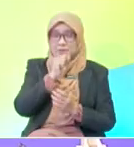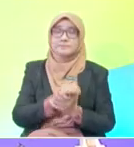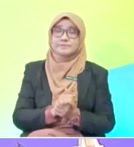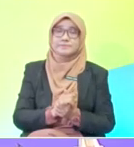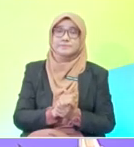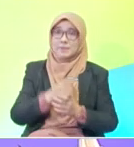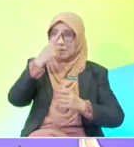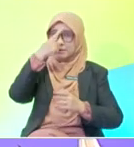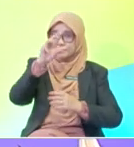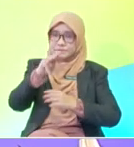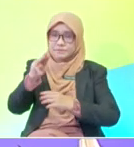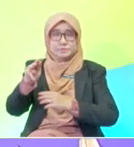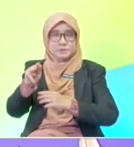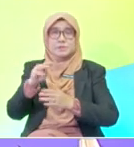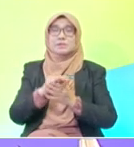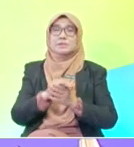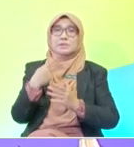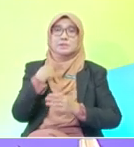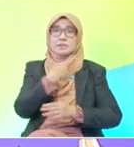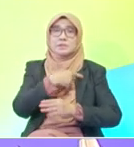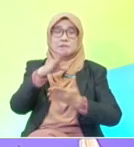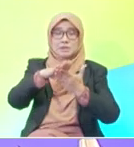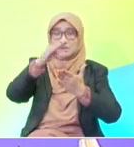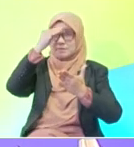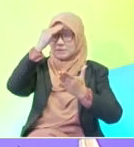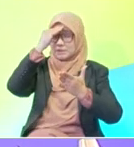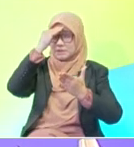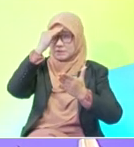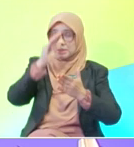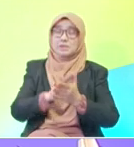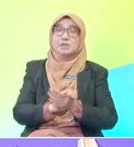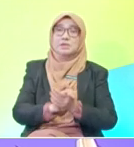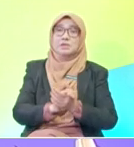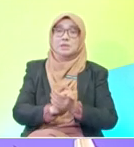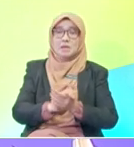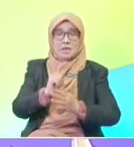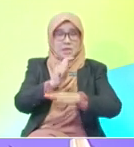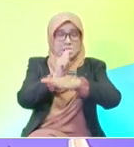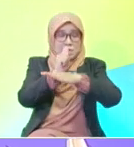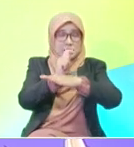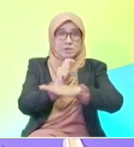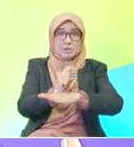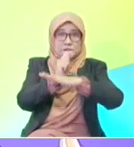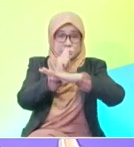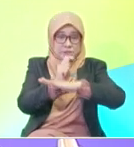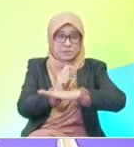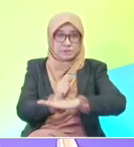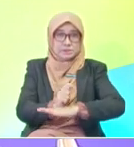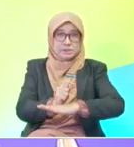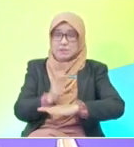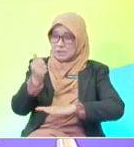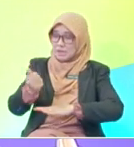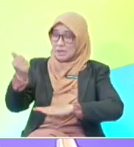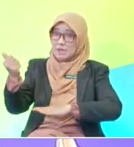Okey, untuk pengetahuan murid di rumah, kita akan belajar berkaitan dengan kraft tradisional iaitu alat